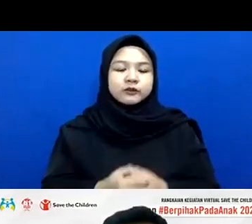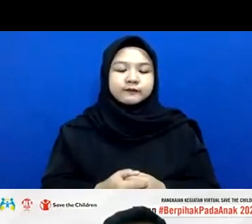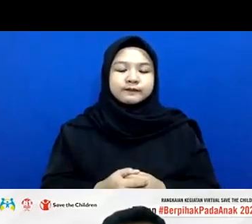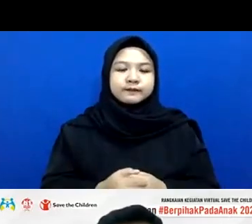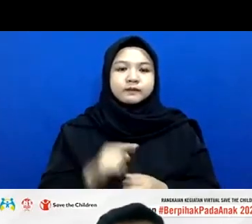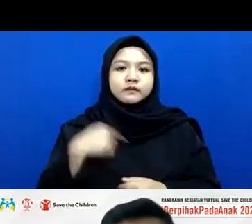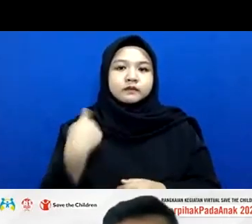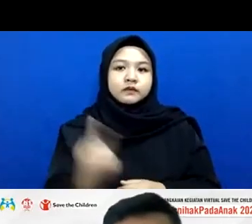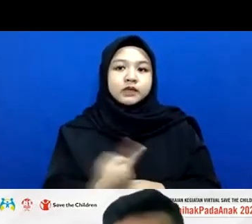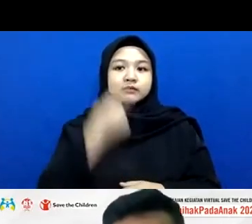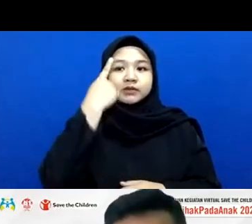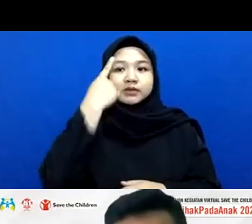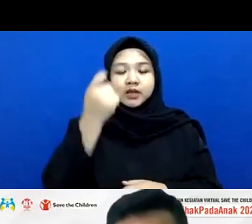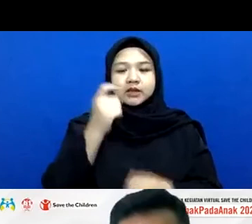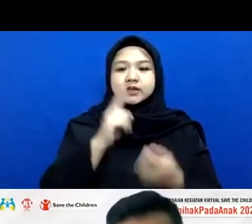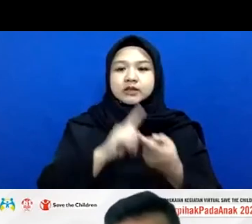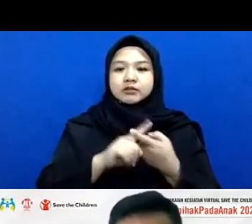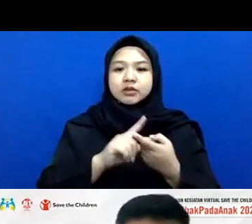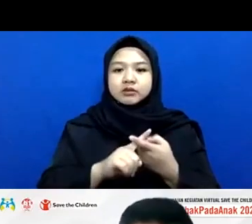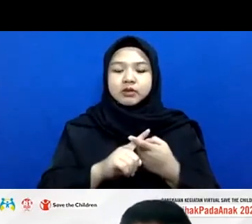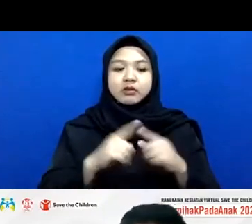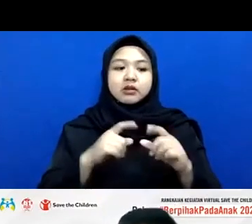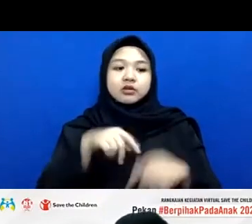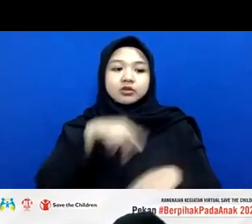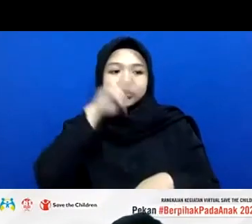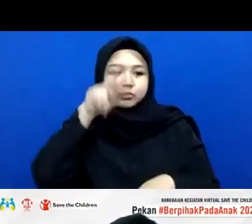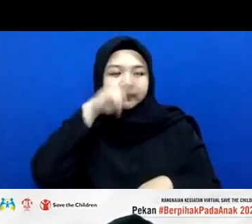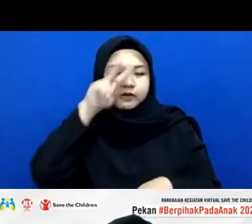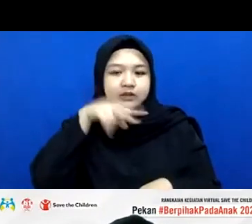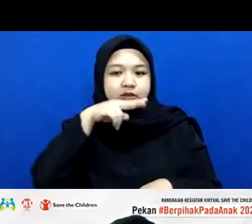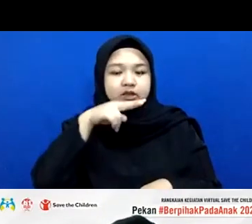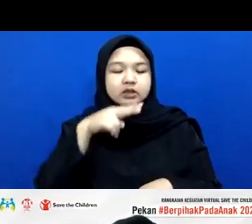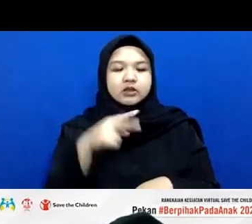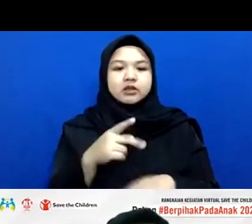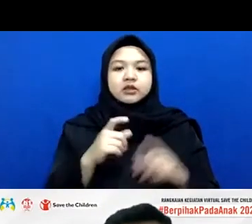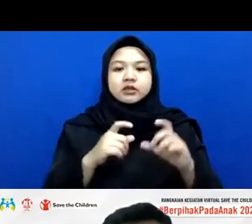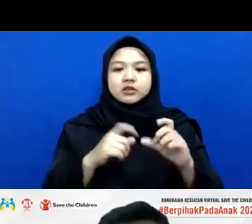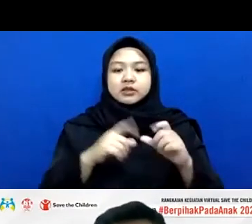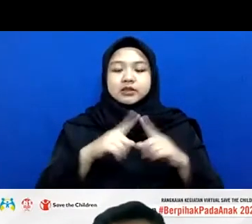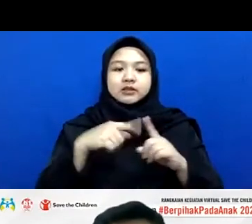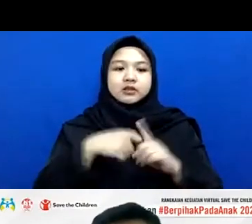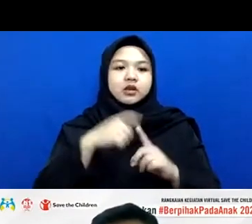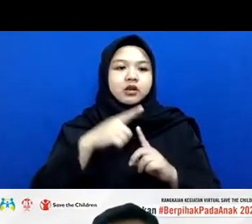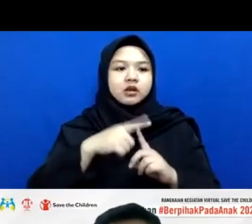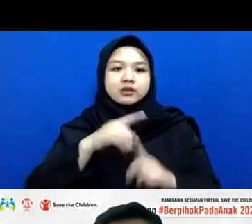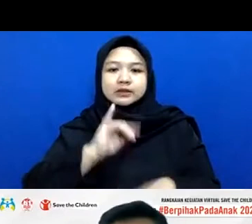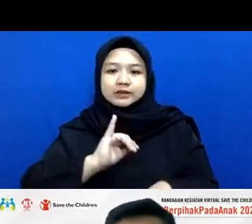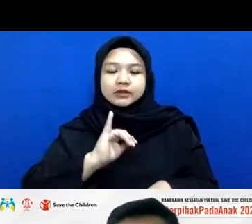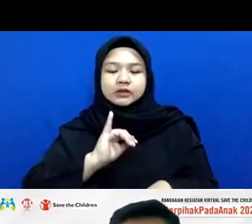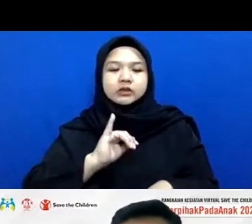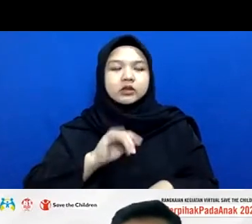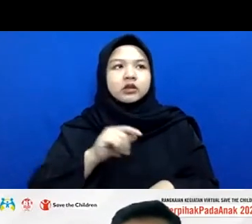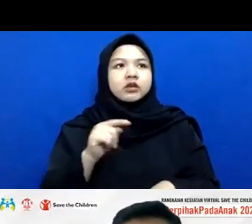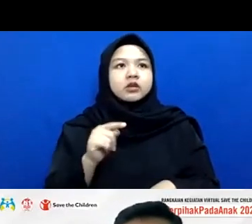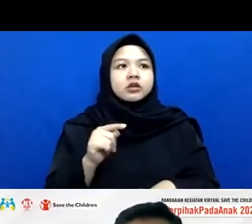kami yakini di teman-teman supervisor Sakti misalnya, memang di